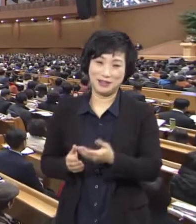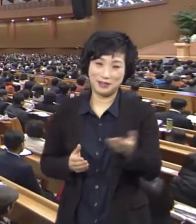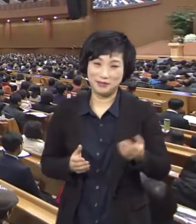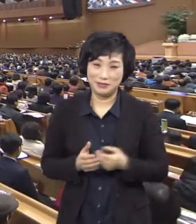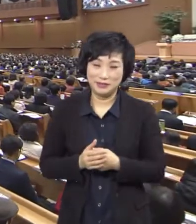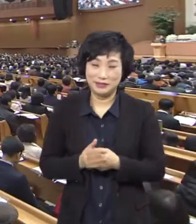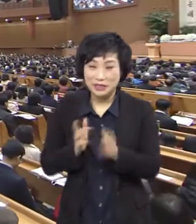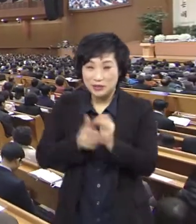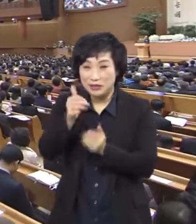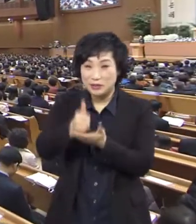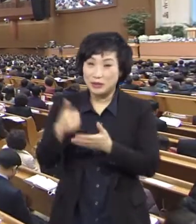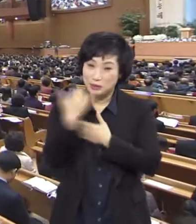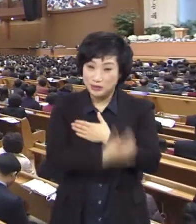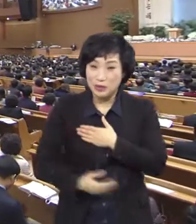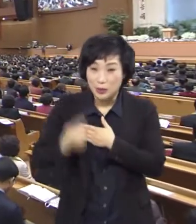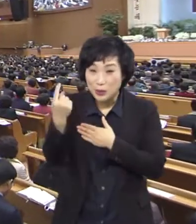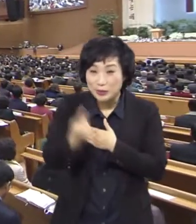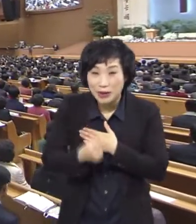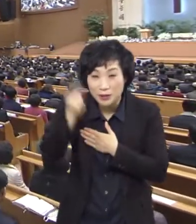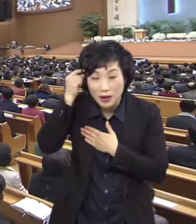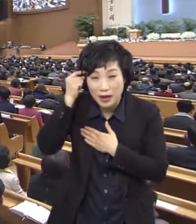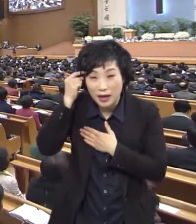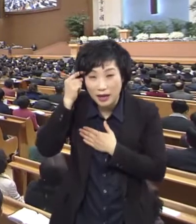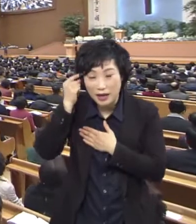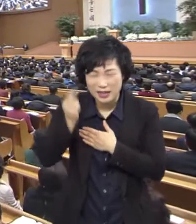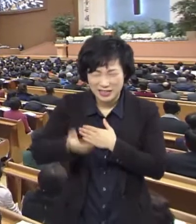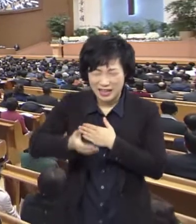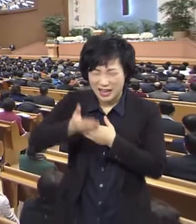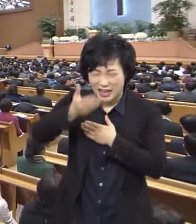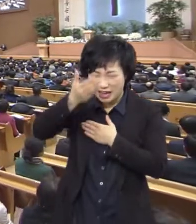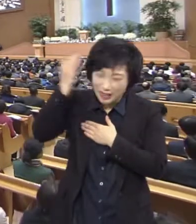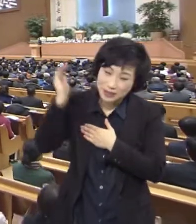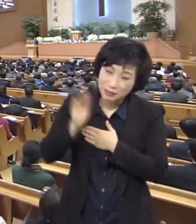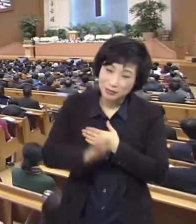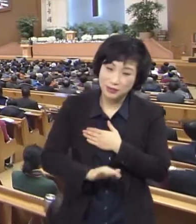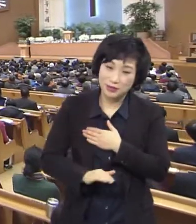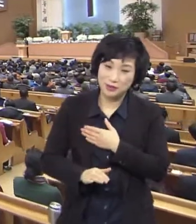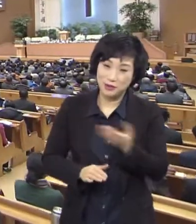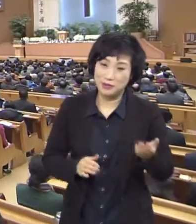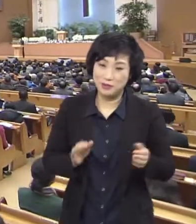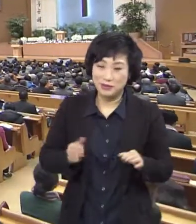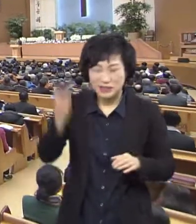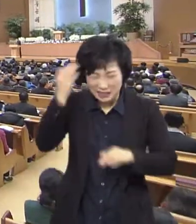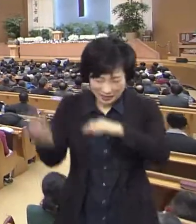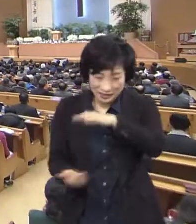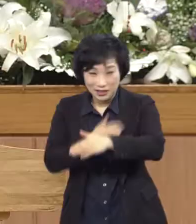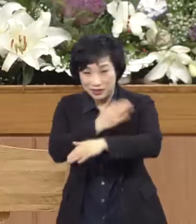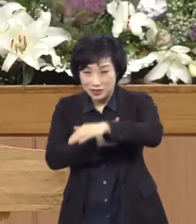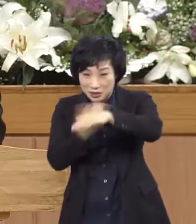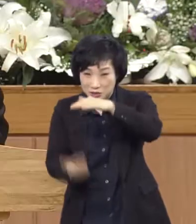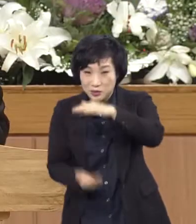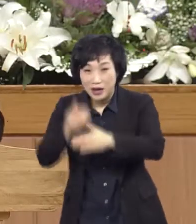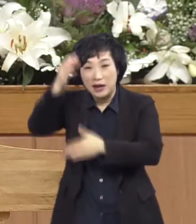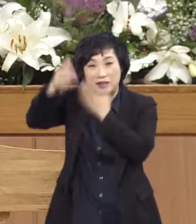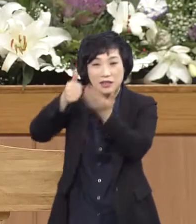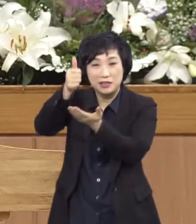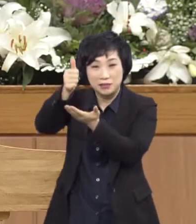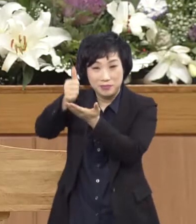그러므로 예수가 육체로 오시면 만세전부터 전지하시고 전능하신